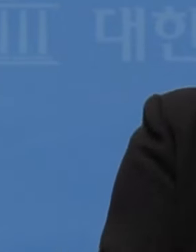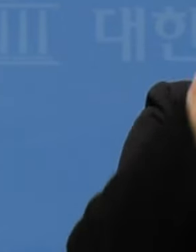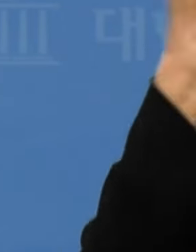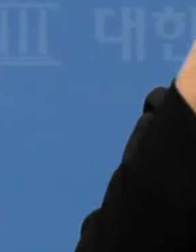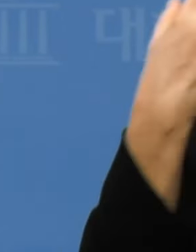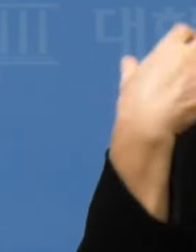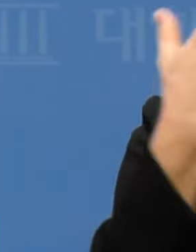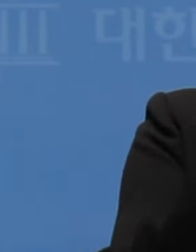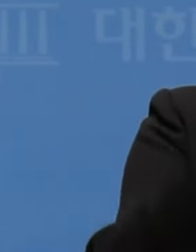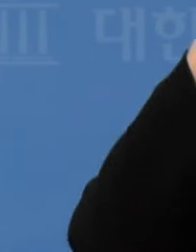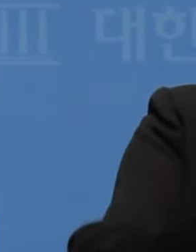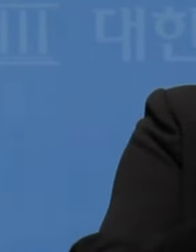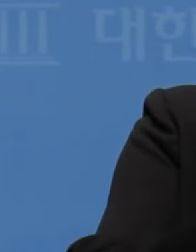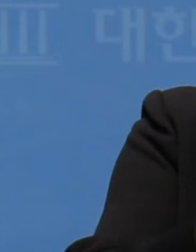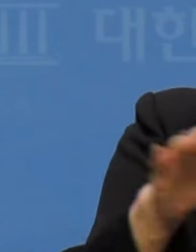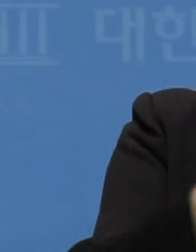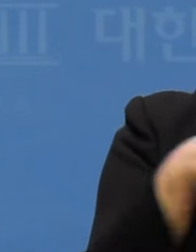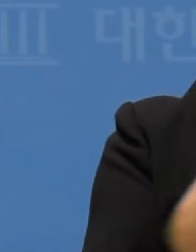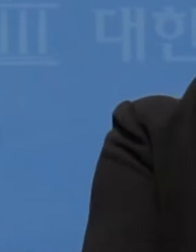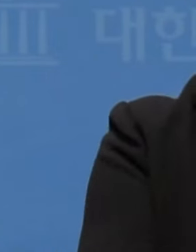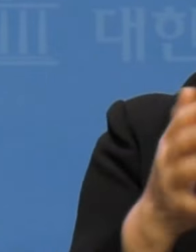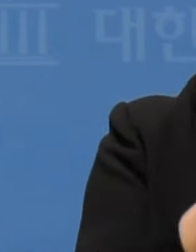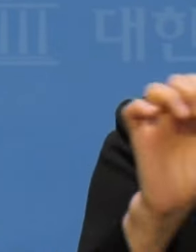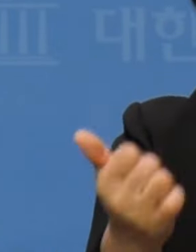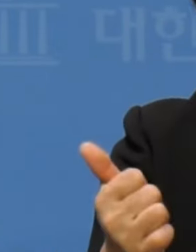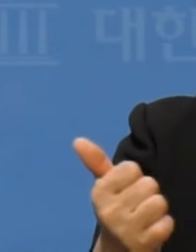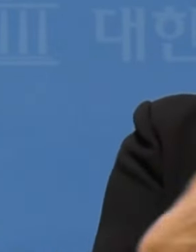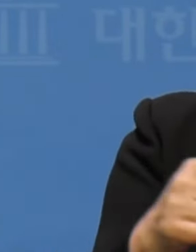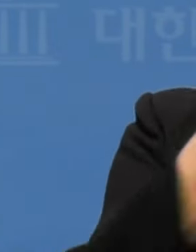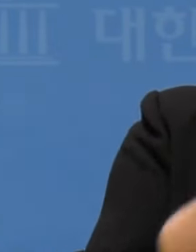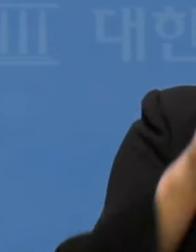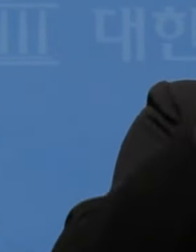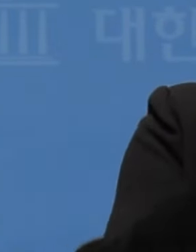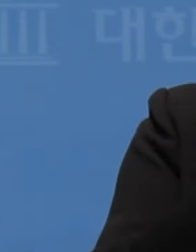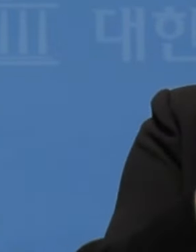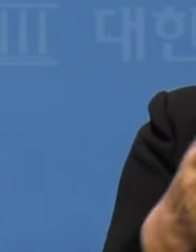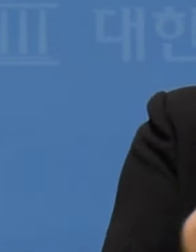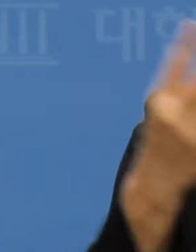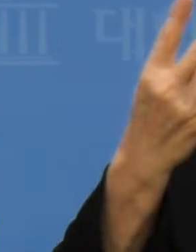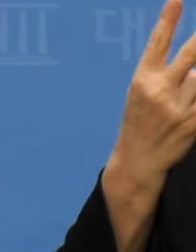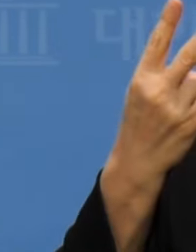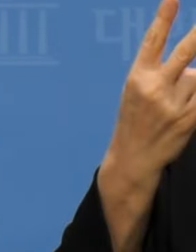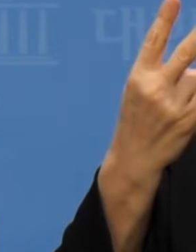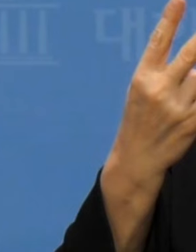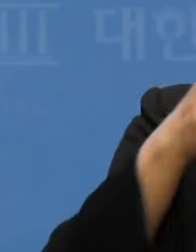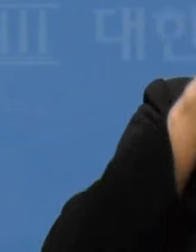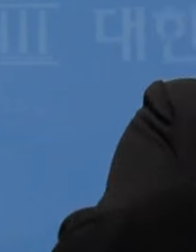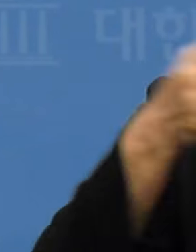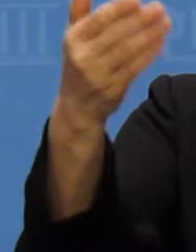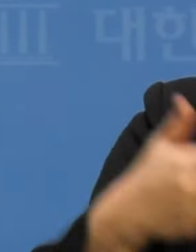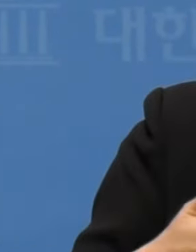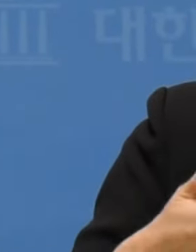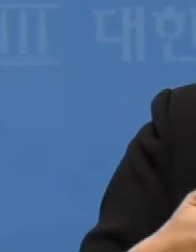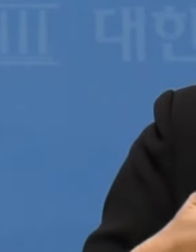질병관리청 통계 자료를 보면 코로나 백신을 맞은 뒤 숨진 까닭에 피해 보상을 신청한 2,000건 가운데 보상을 받은